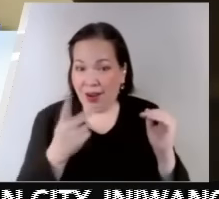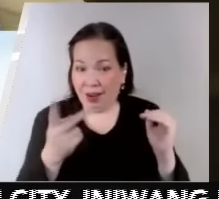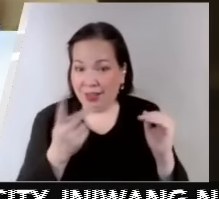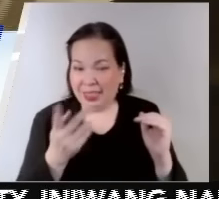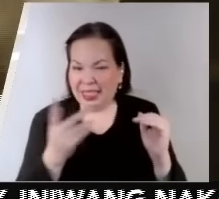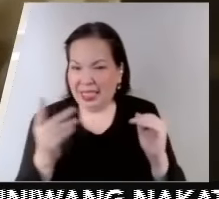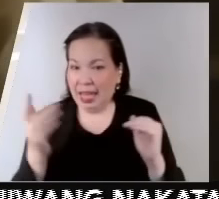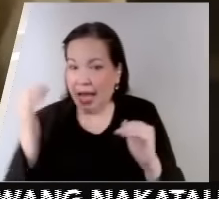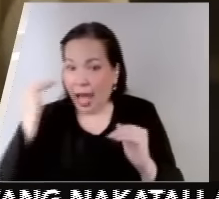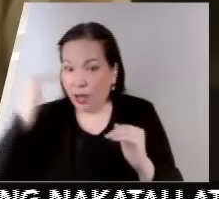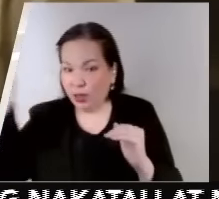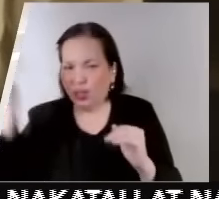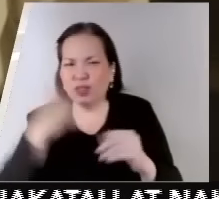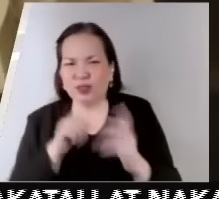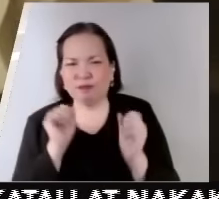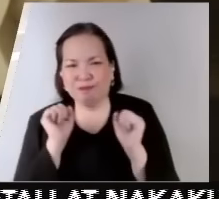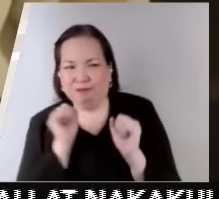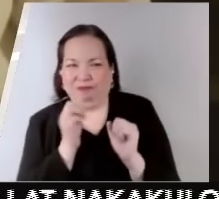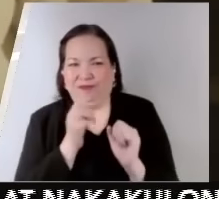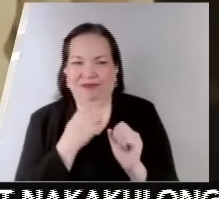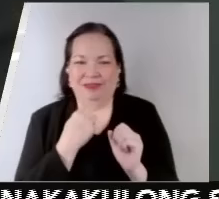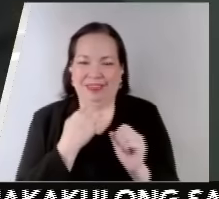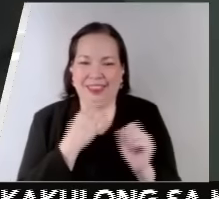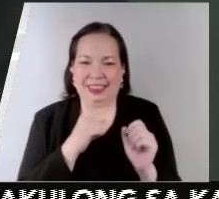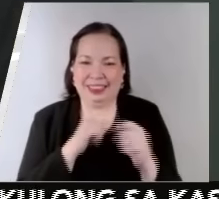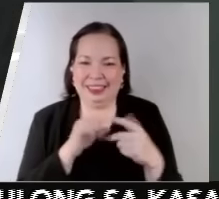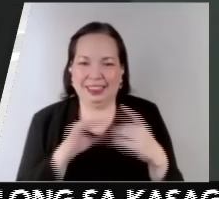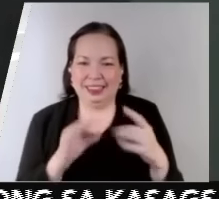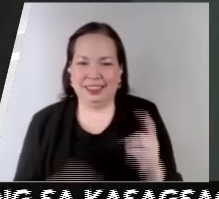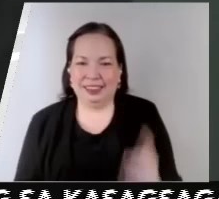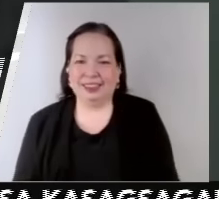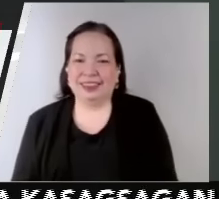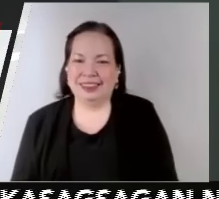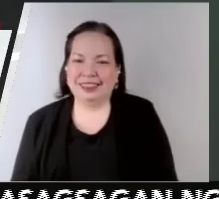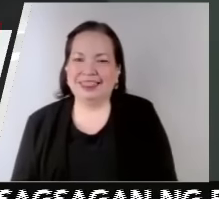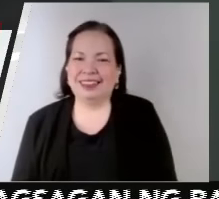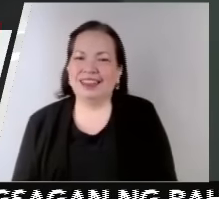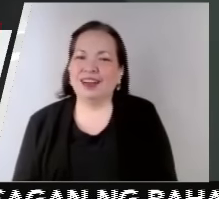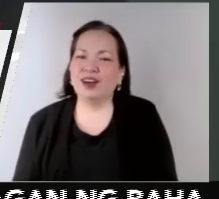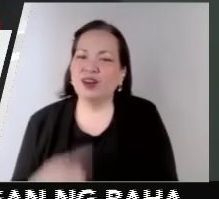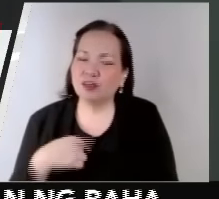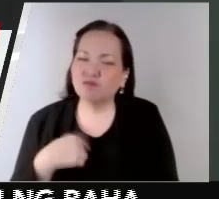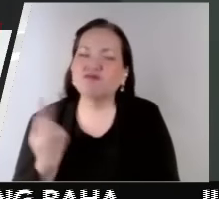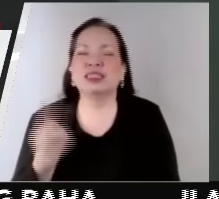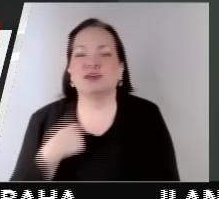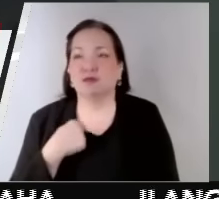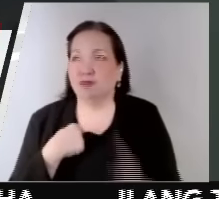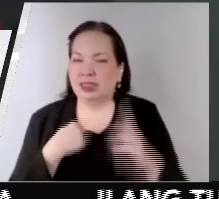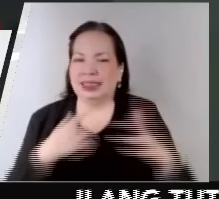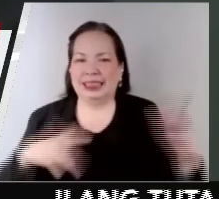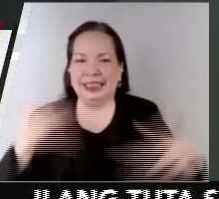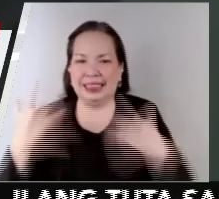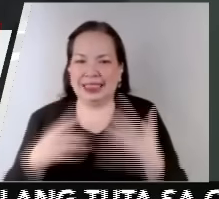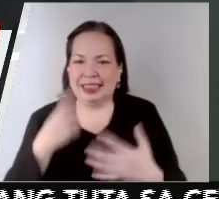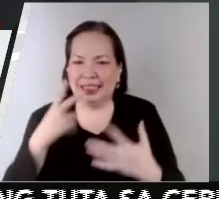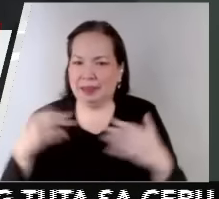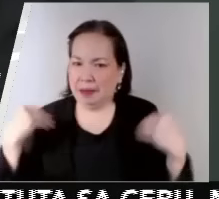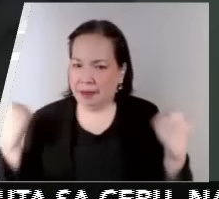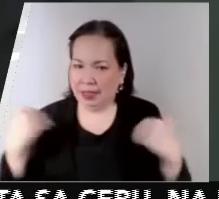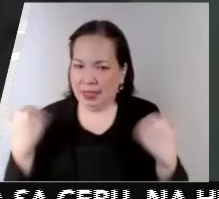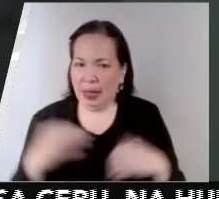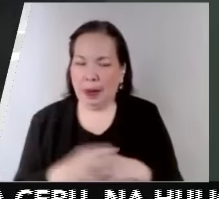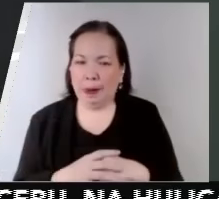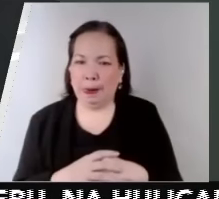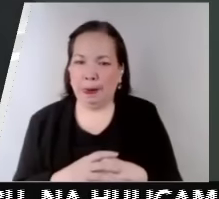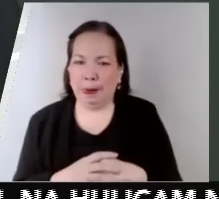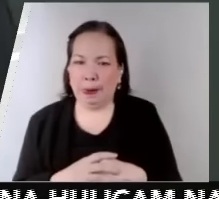mga mini-versions. Well, ako super excited din talaga ako makita yung sarili ko dahil syempre Japanese yung ano ko, yung